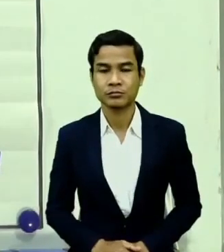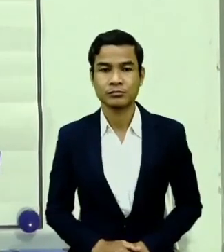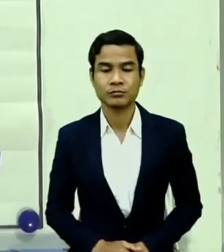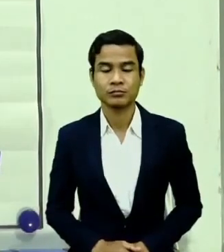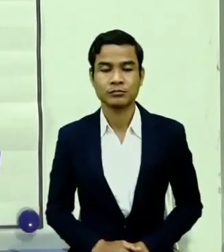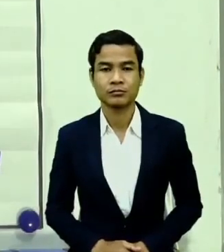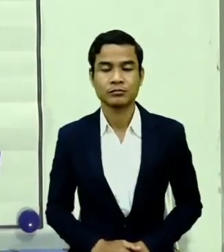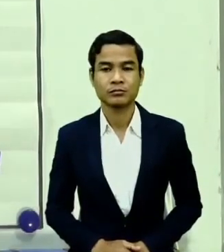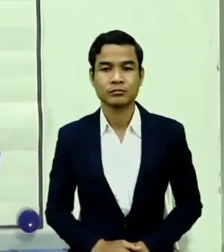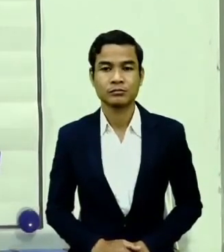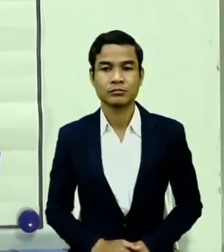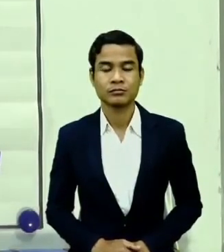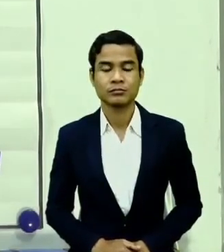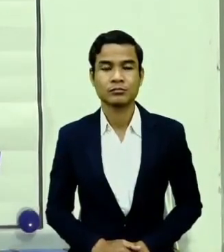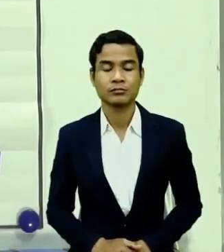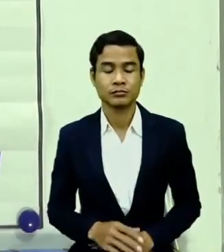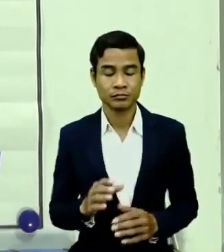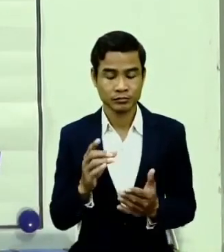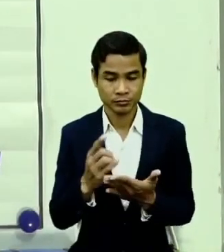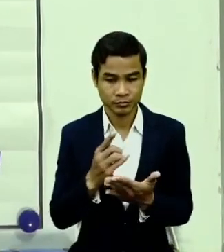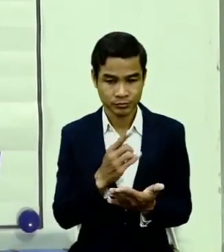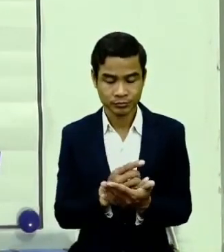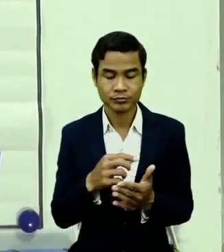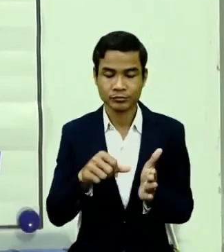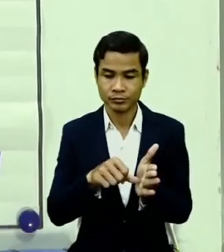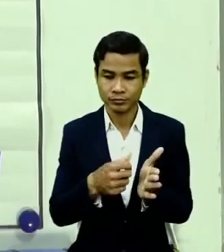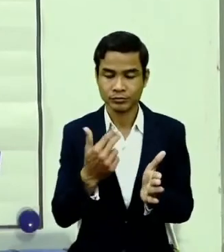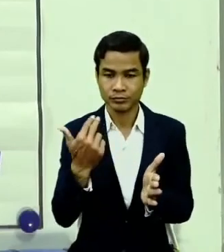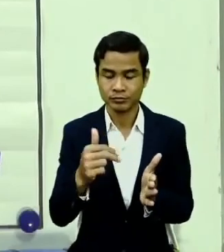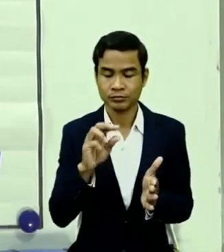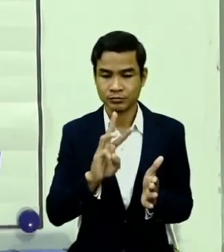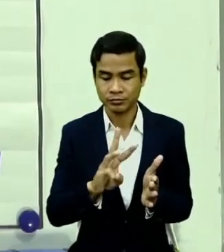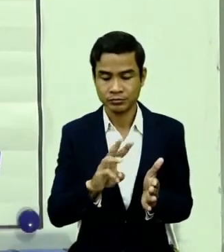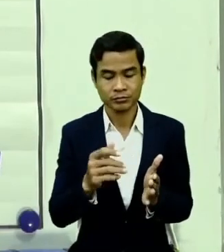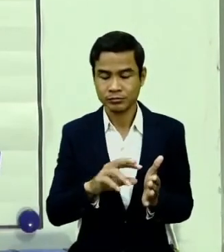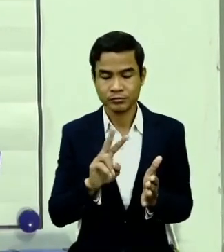ចាមេរៀនរបស់យើងគឺនៅទំព័រទី